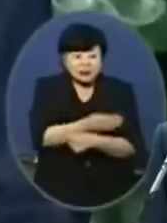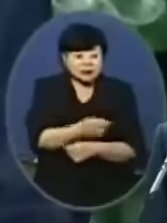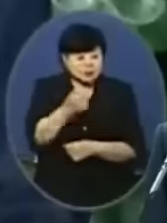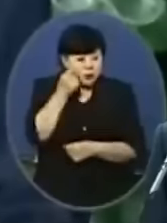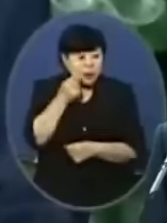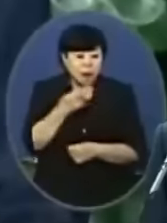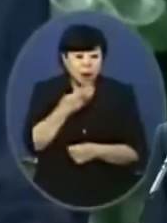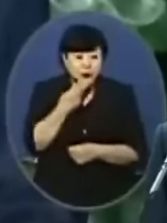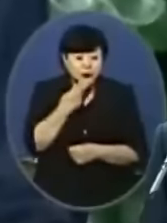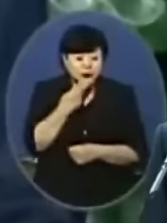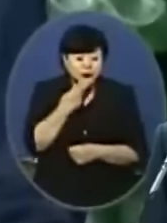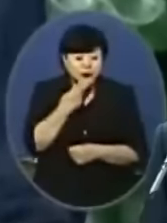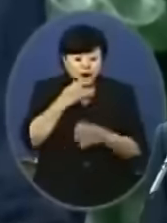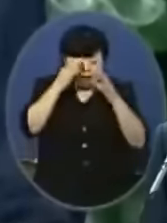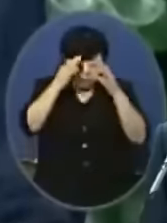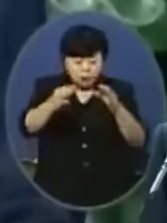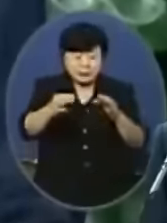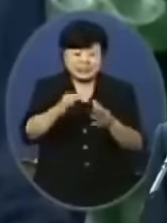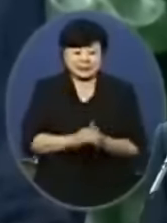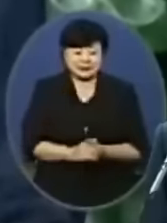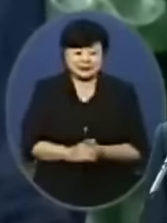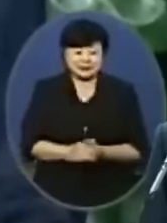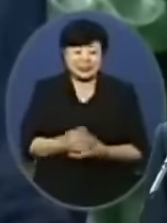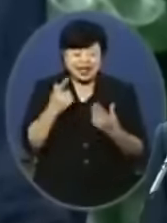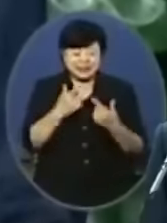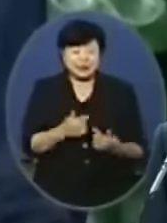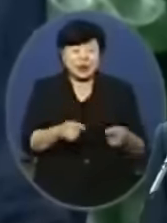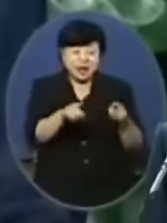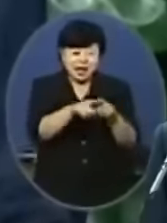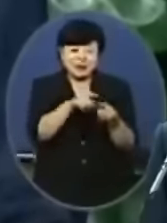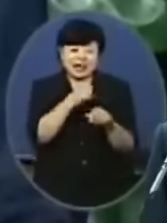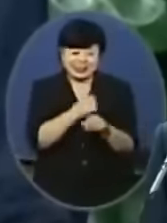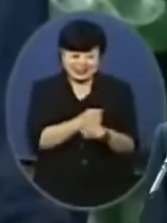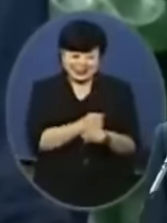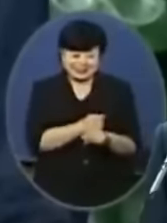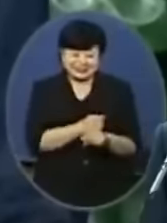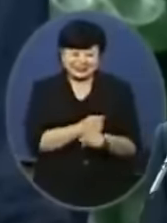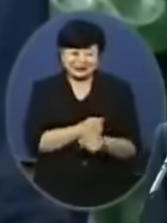없습니다. 볼지어다 내가 항상 너와 같이 하나니라.